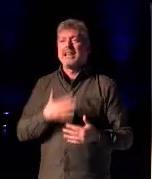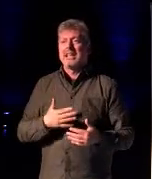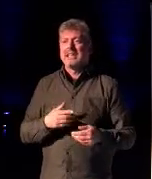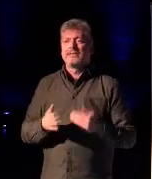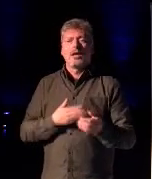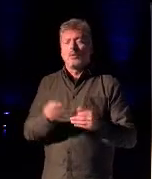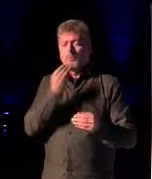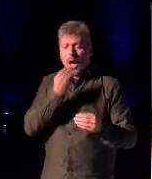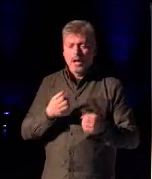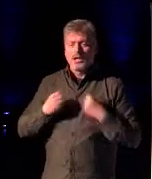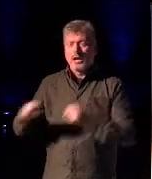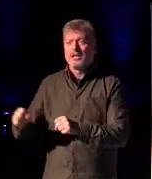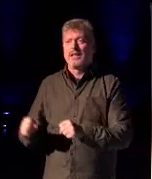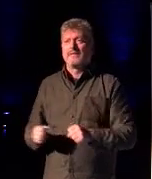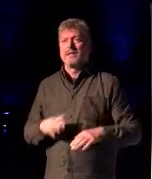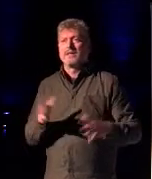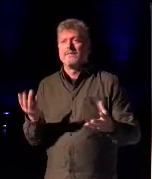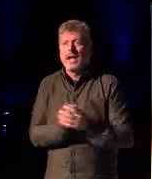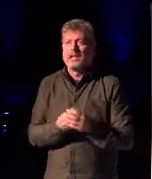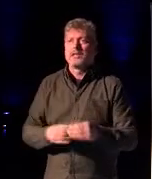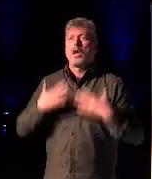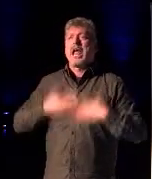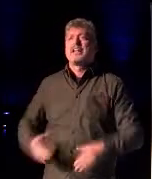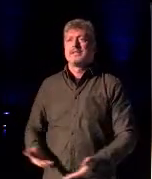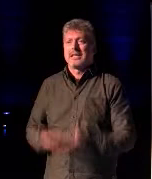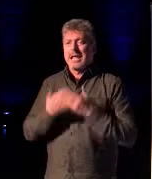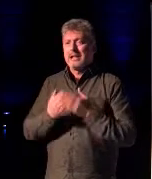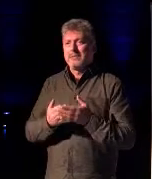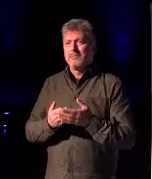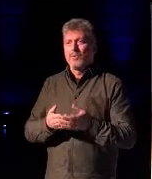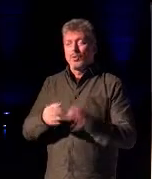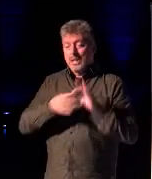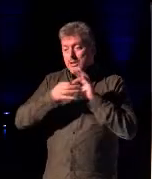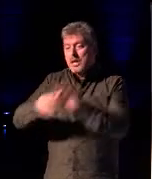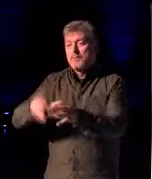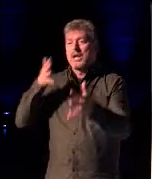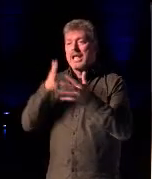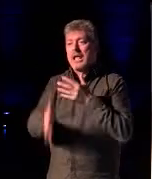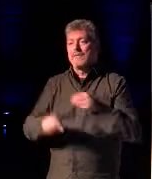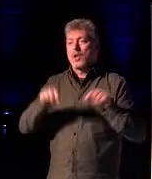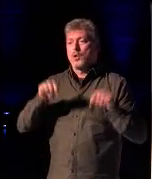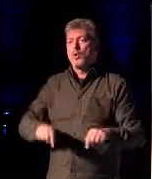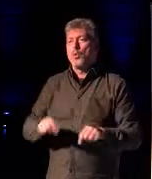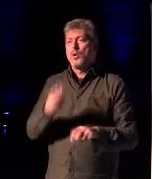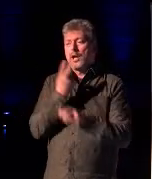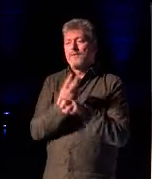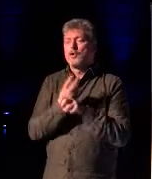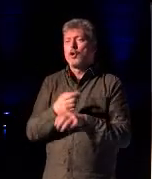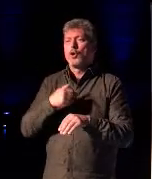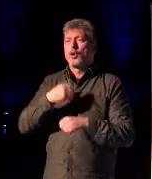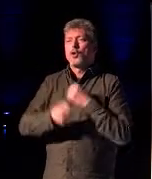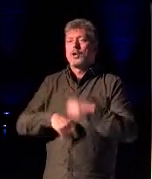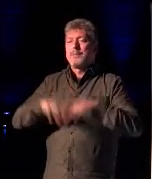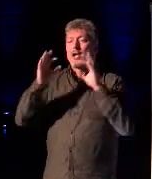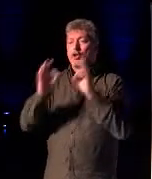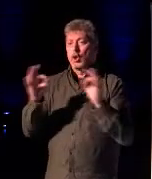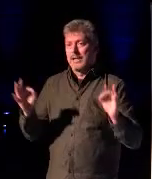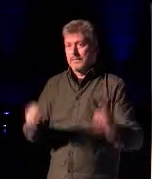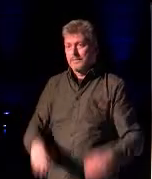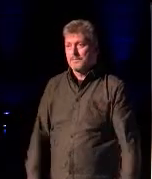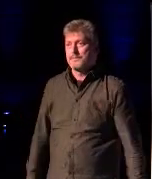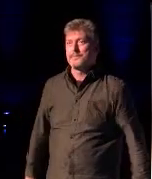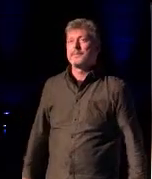fellesskap, helsehjelp og denne sammenhengen og gjennomføringen som vi nå skal forsøke å tydeliggjøre. Og